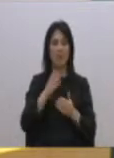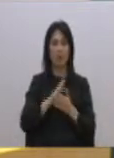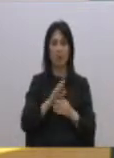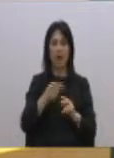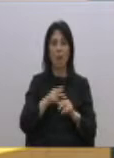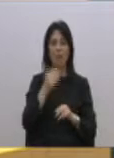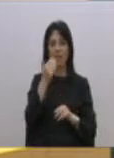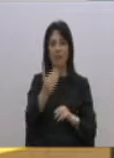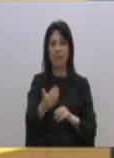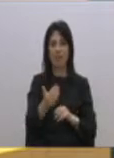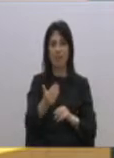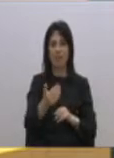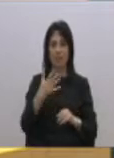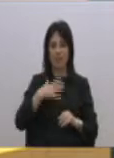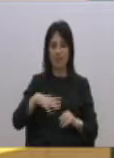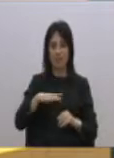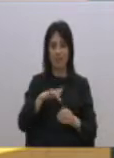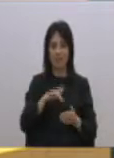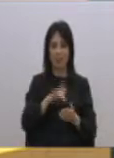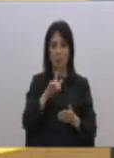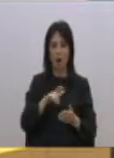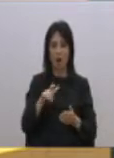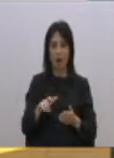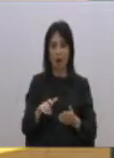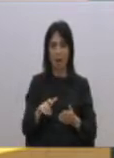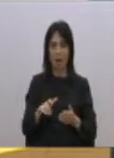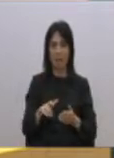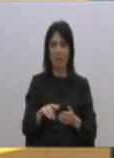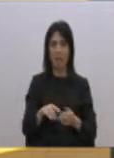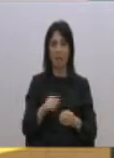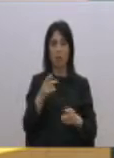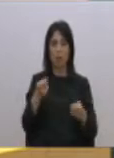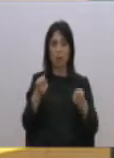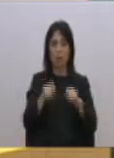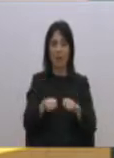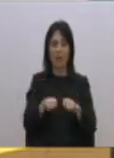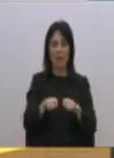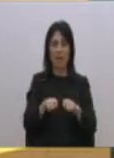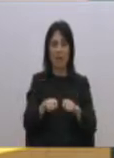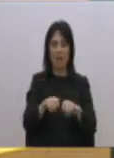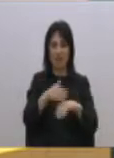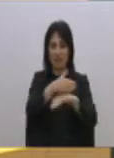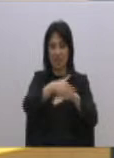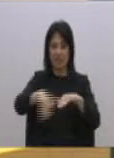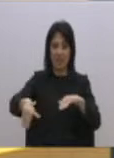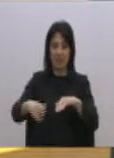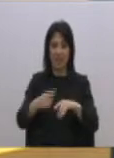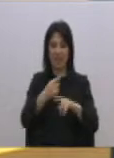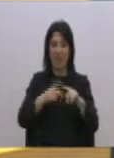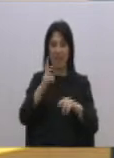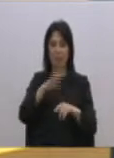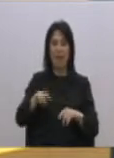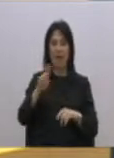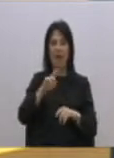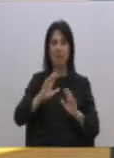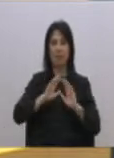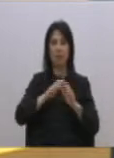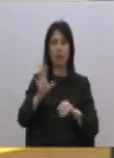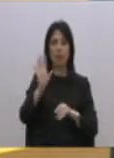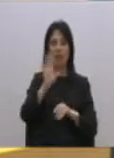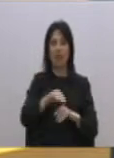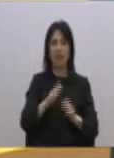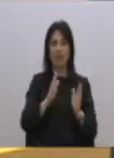თქვენ საქართველოს მოქალაქეებს უკეტავთ და უხერგავთ 9 მილიარდიან სოფლიოში